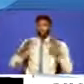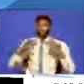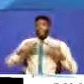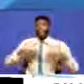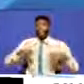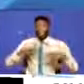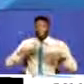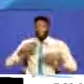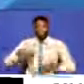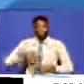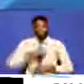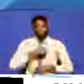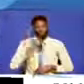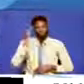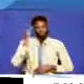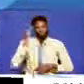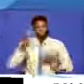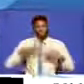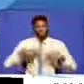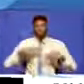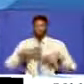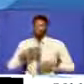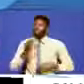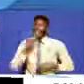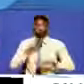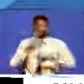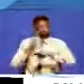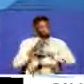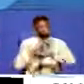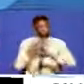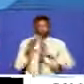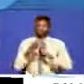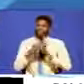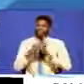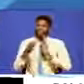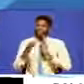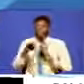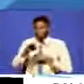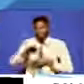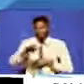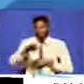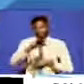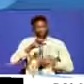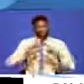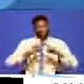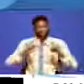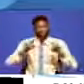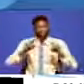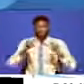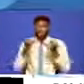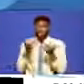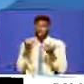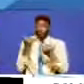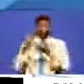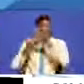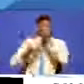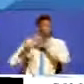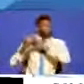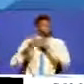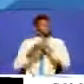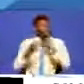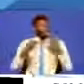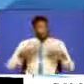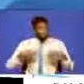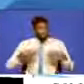wale waliovuma ama waliobobea tajika katika fani mbalimbali. Katika mastadi wa jadi nilipata fursa,